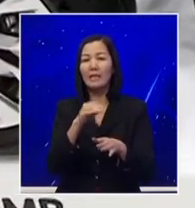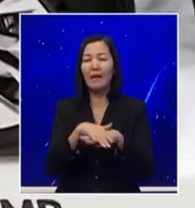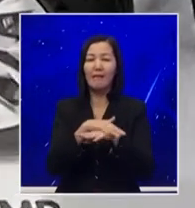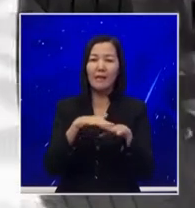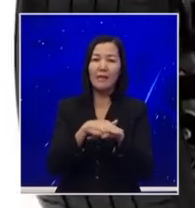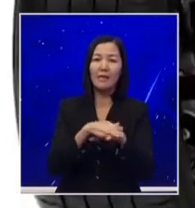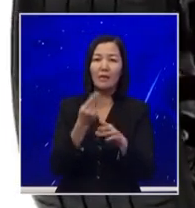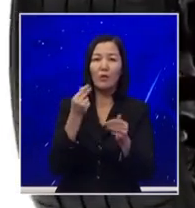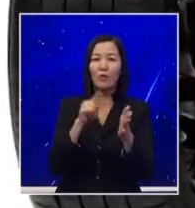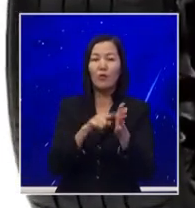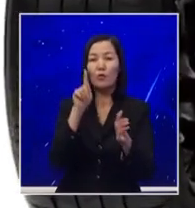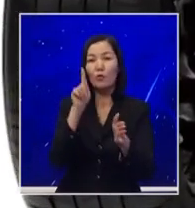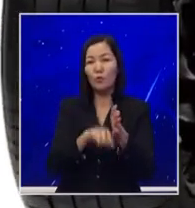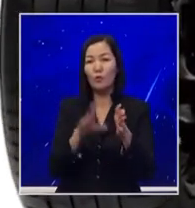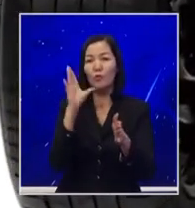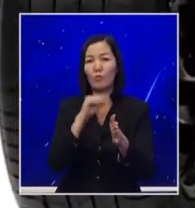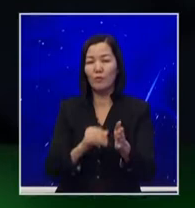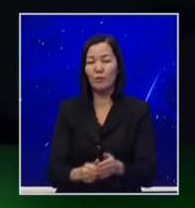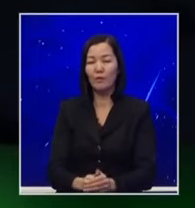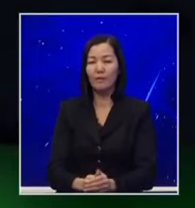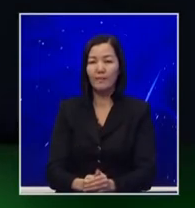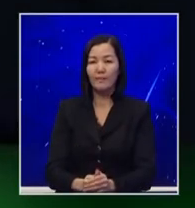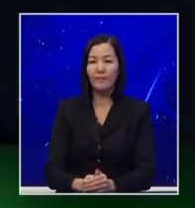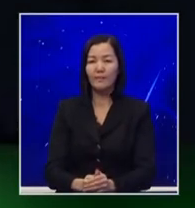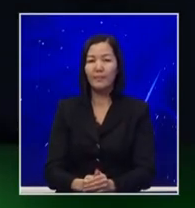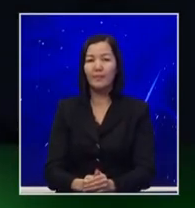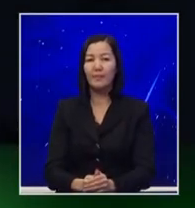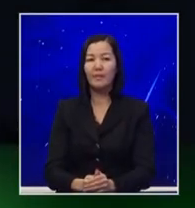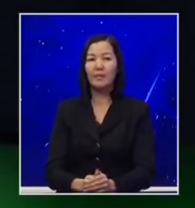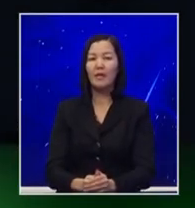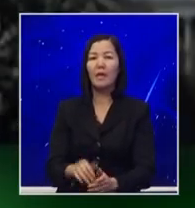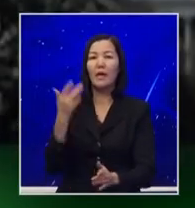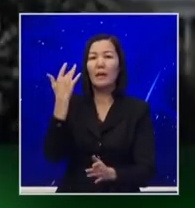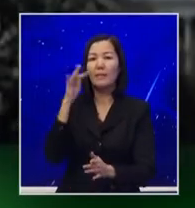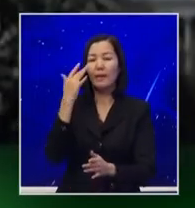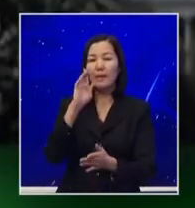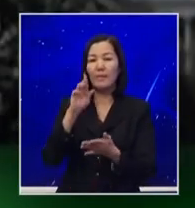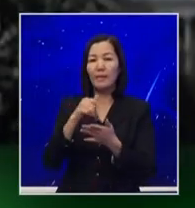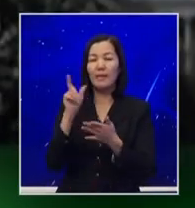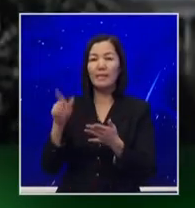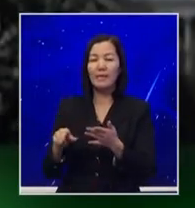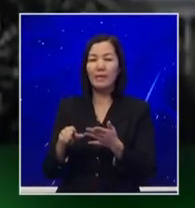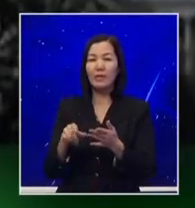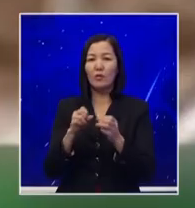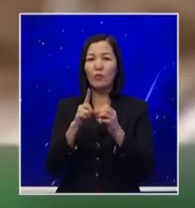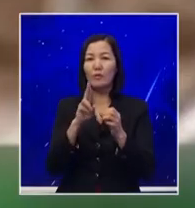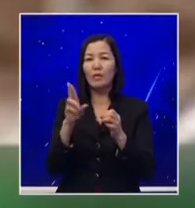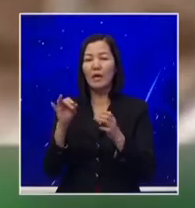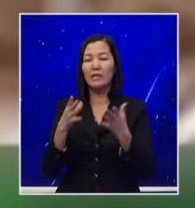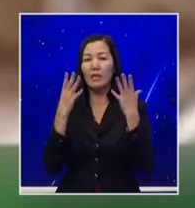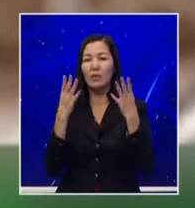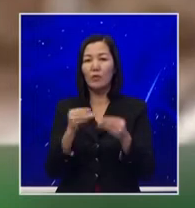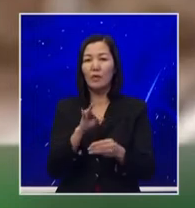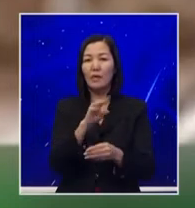құны құлдырап кетуі мүмкін деген сөз. Дональд Трамптың да жайы мәз емес. Ақ үй басшысына 11 қаңтарда